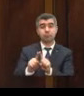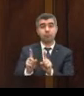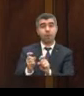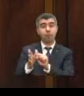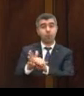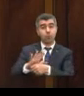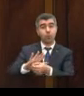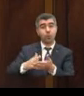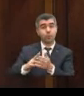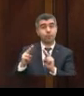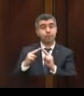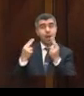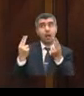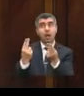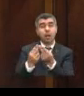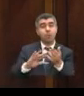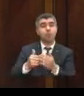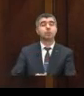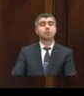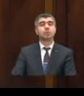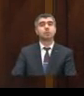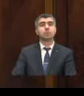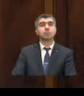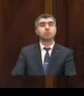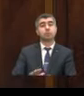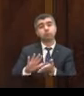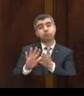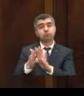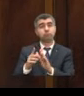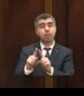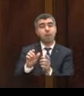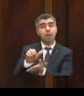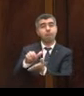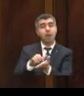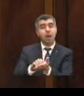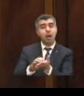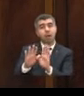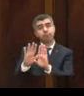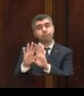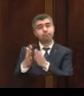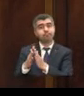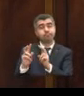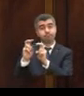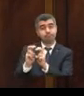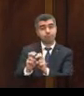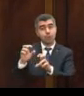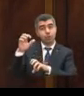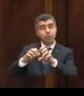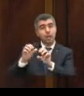العالمية الخطيرة والمربكة التي تزامنت مع موسم فلاحي ضعيف بسبب شح